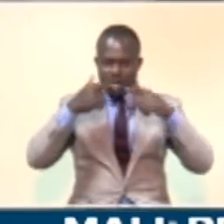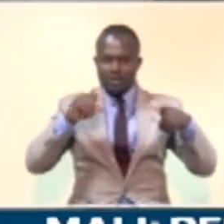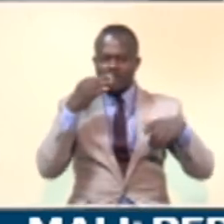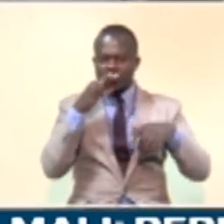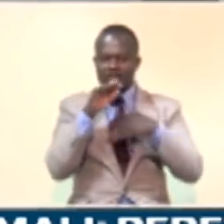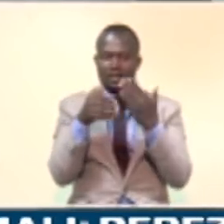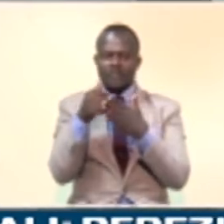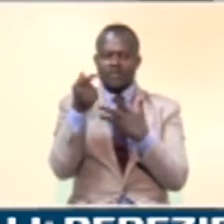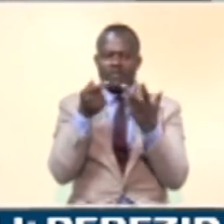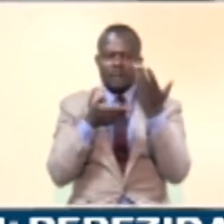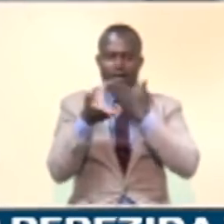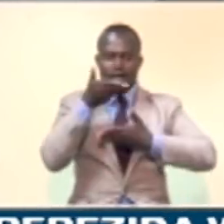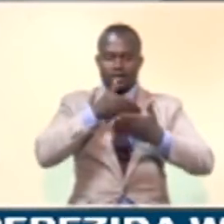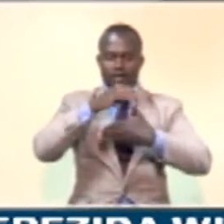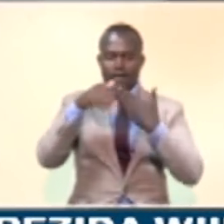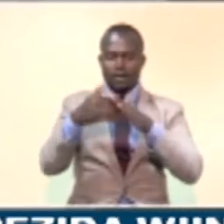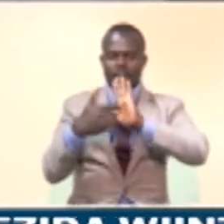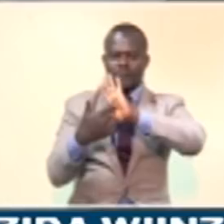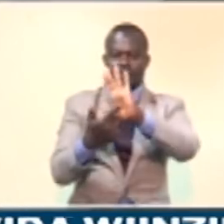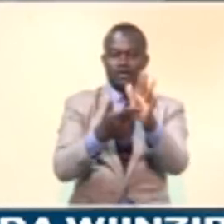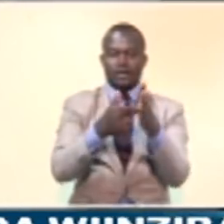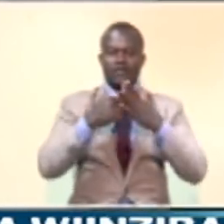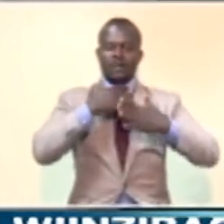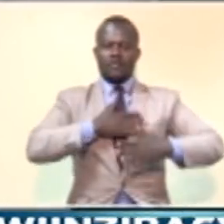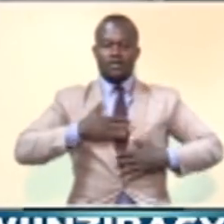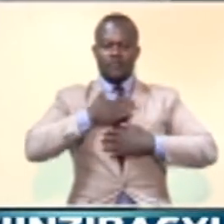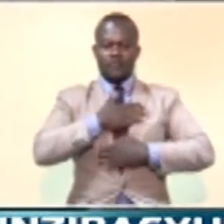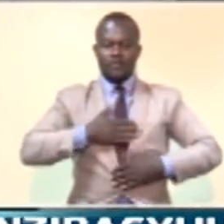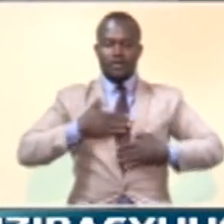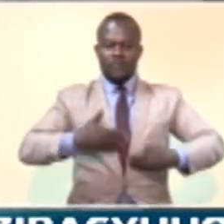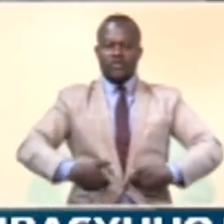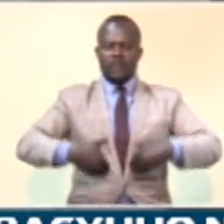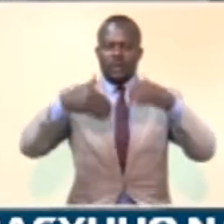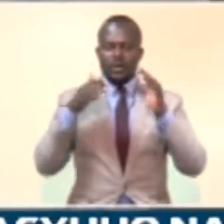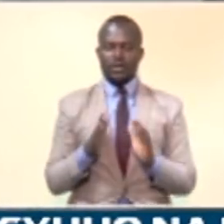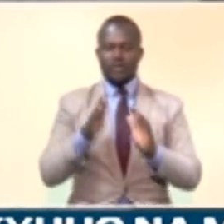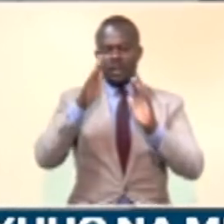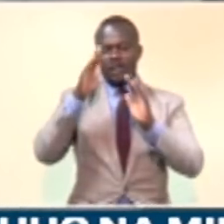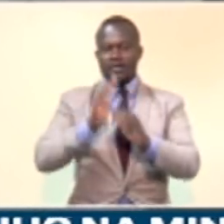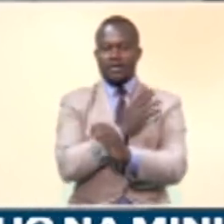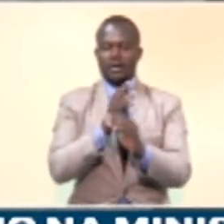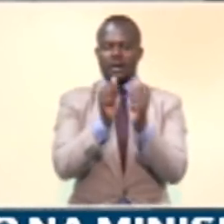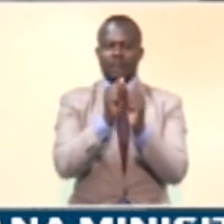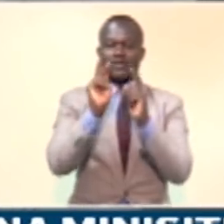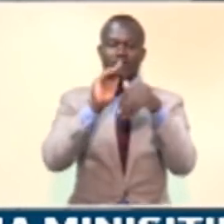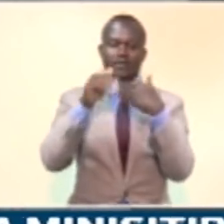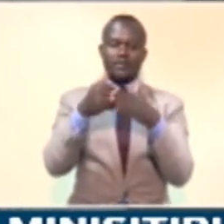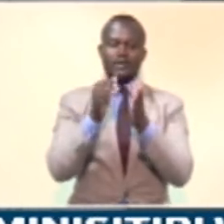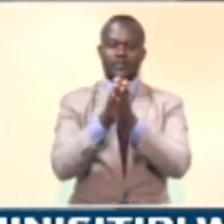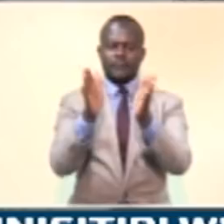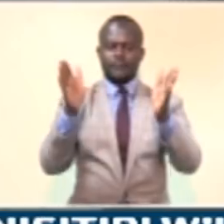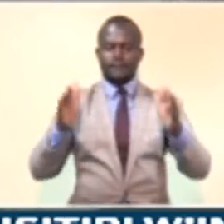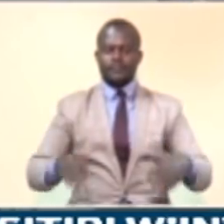rw'Igifaransa, ibiganiro n'amamurika, imyidagaduro yaba ku bakiri bato, abahanzi n'abantu bose muri